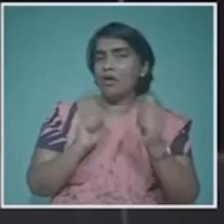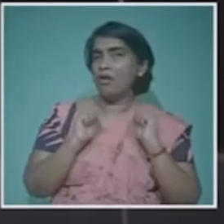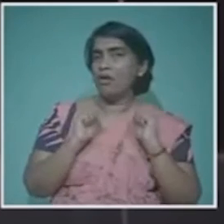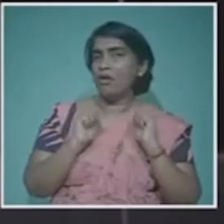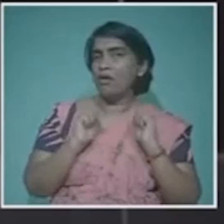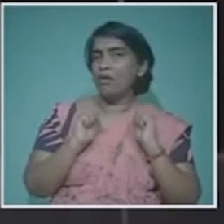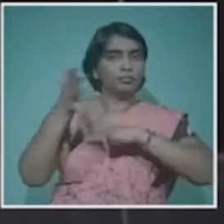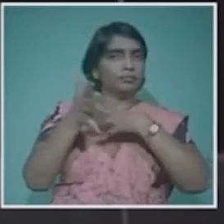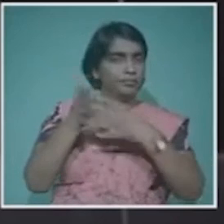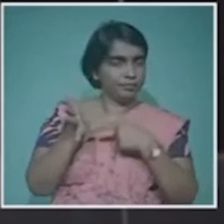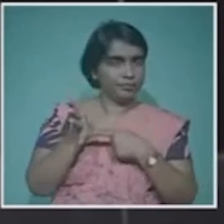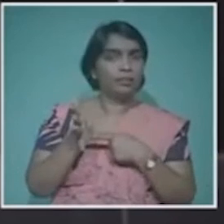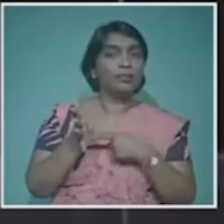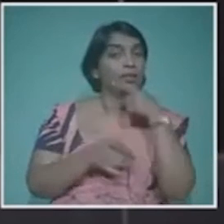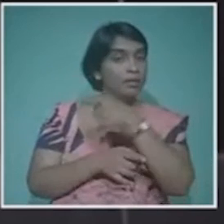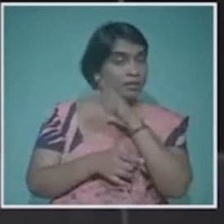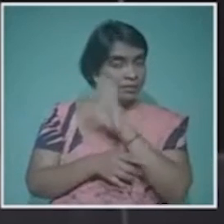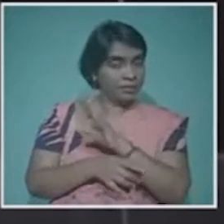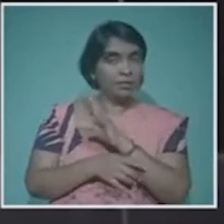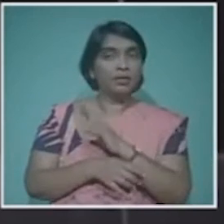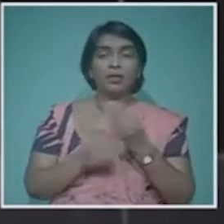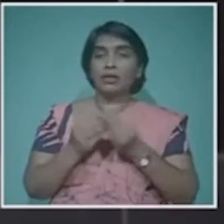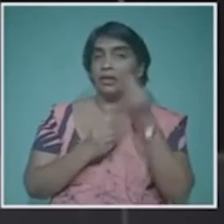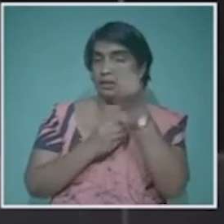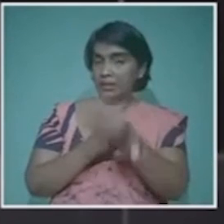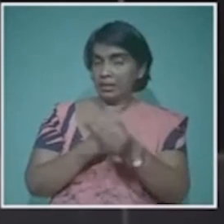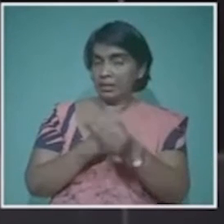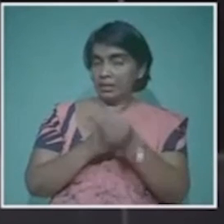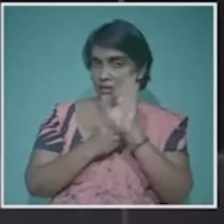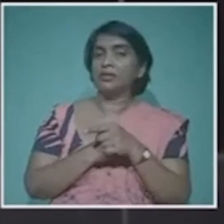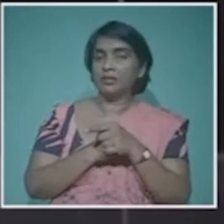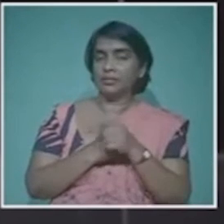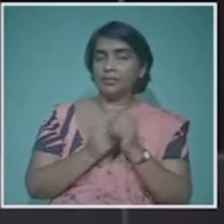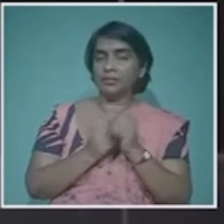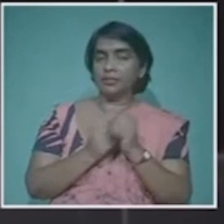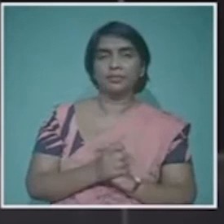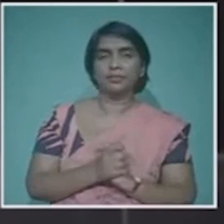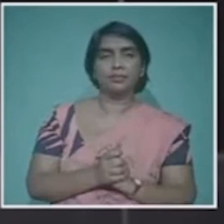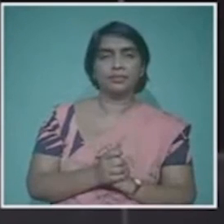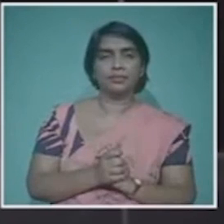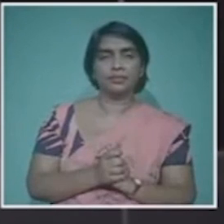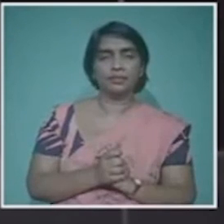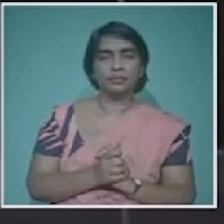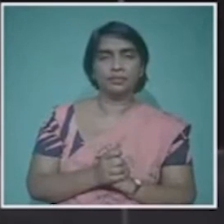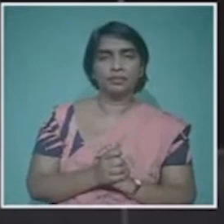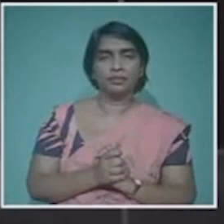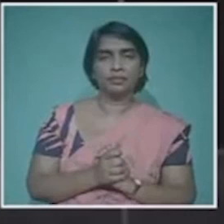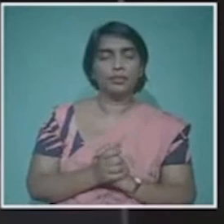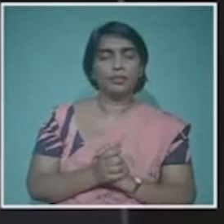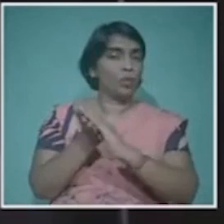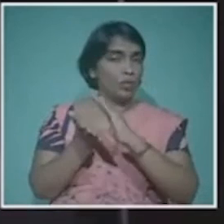தற்போது சீராக உள்ளதாகவும் எனவே வாழ்வதற்கு ஏற்றச்சூழல் காணப்படுவதாகவும் தெரிவிக்கின்றனர் இவர்களின் பொருளாதார கணிப்பினை கேட்டு சிந்திக்கும்